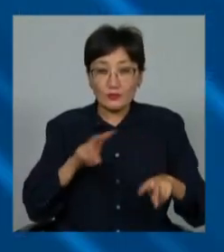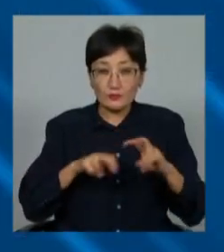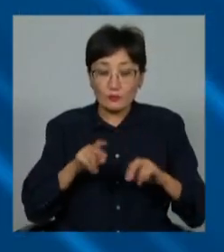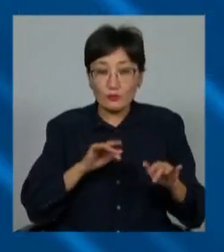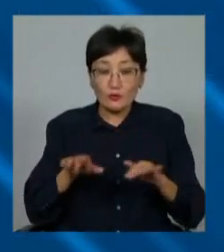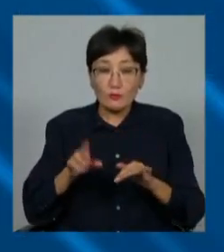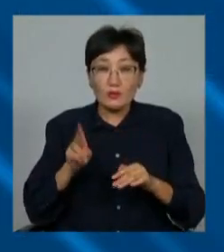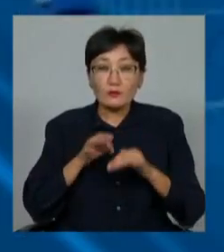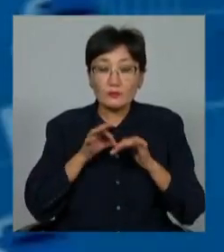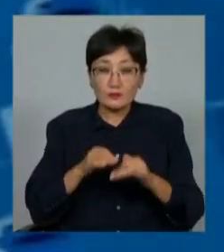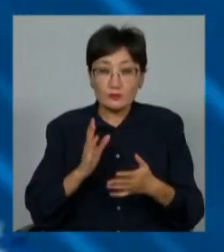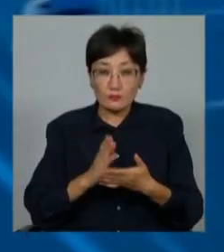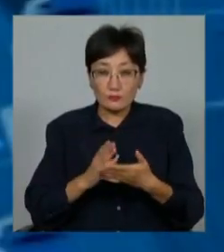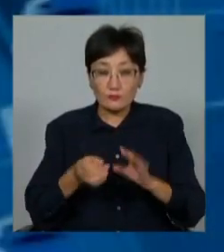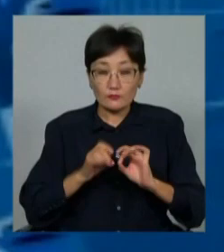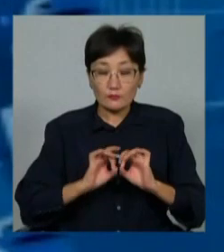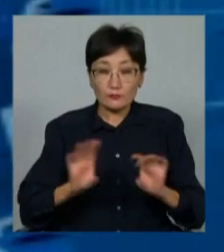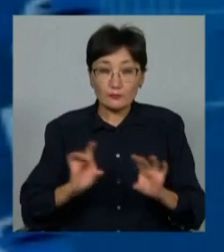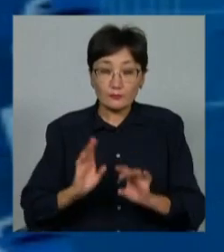жұмыстары қалай жүріп жатыр? Сюжеттен білейік.